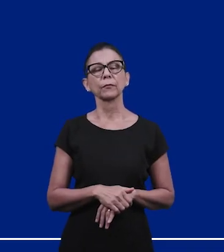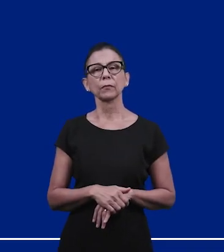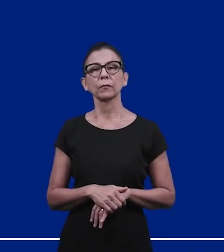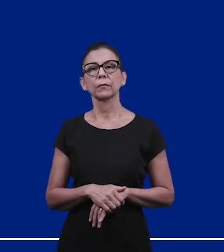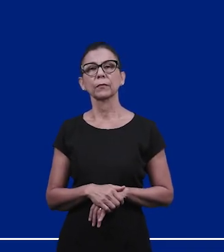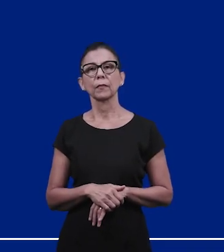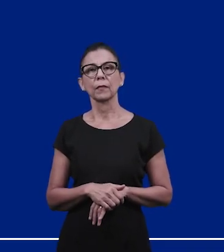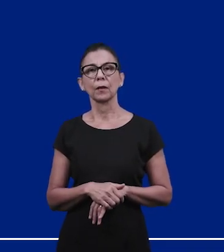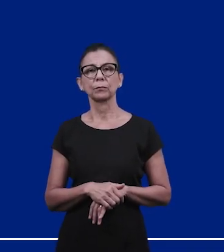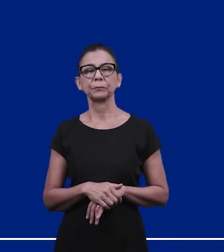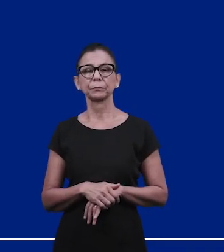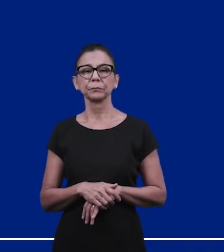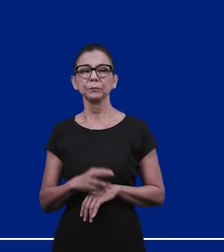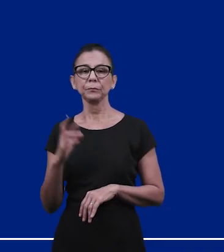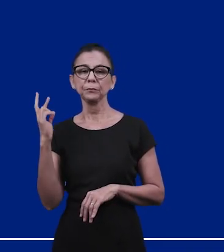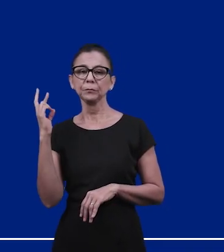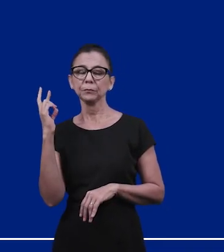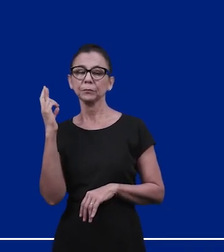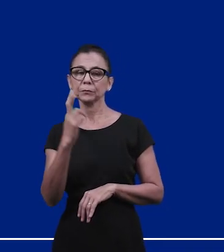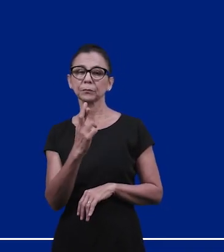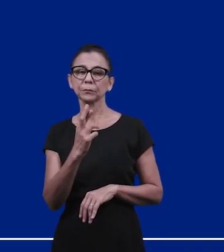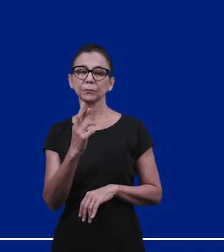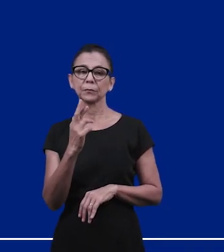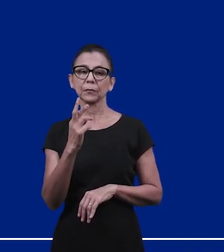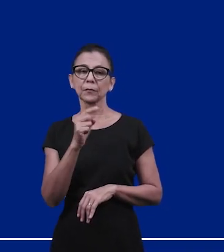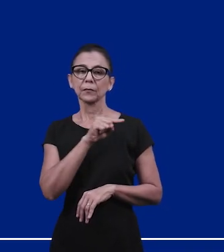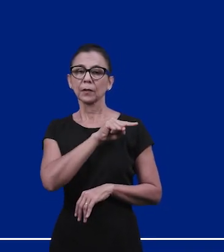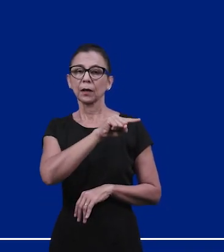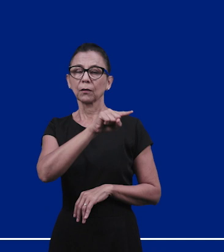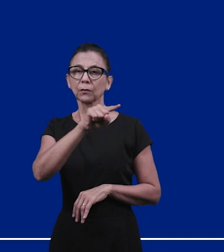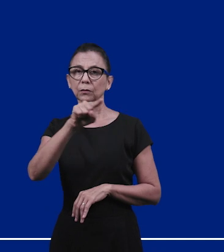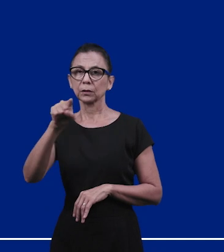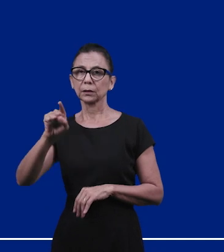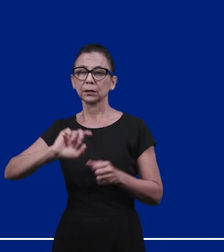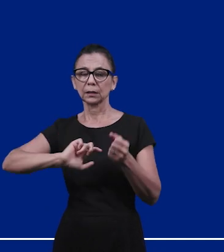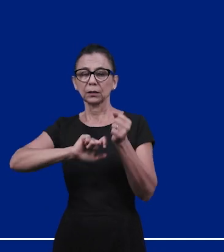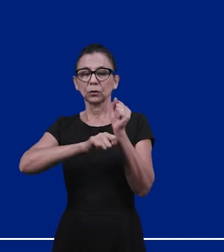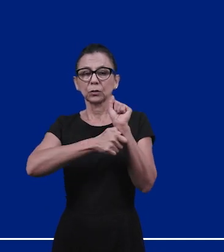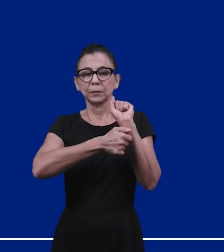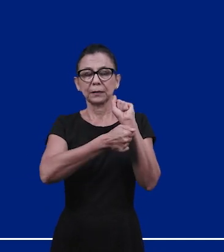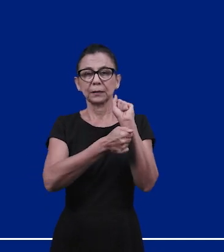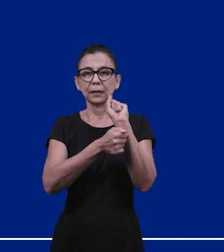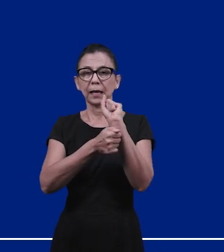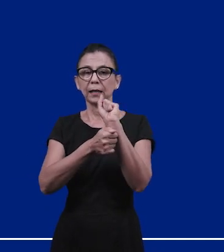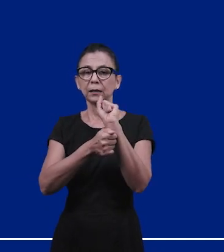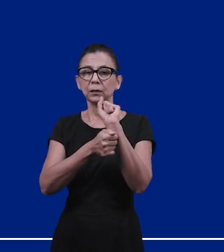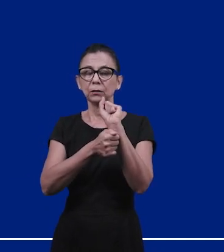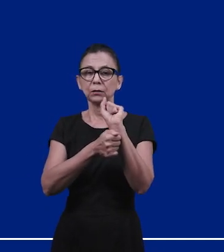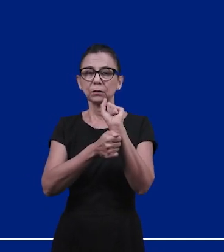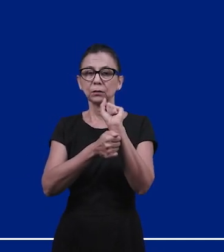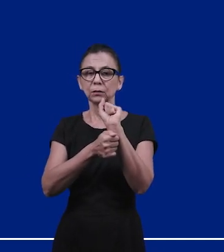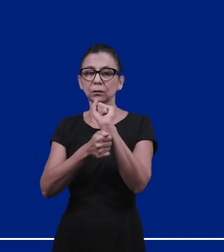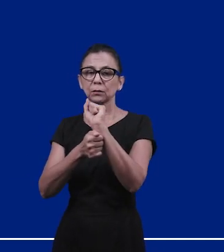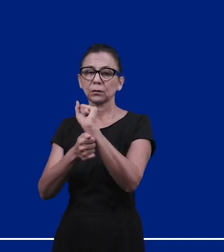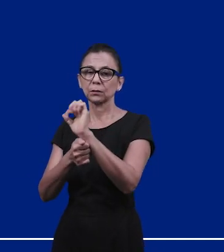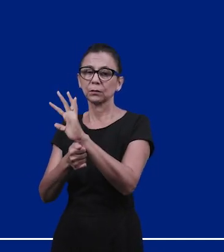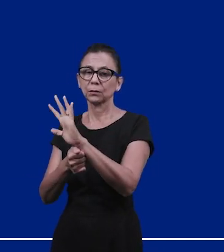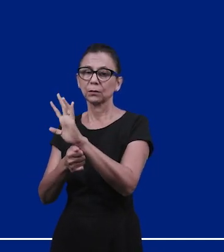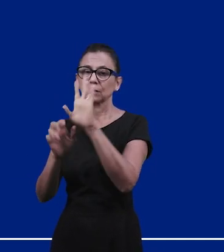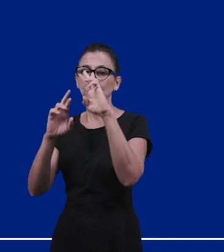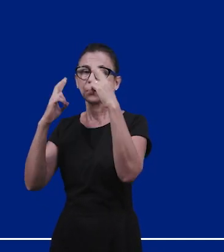a dit, car à vous est donné connaître les mystères du royaume des cieux, mais à eux, non.